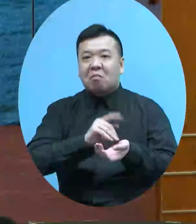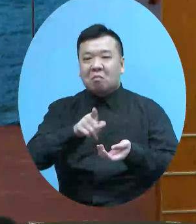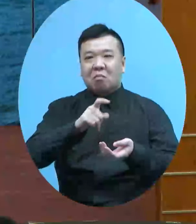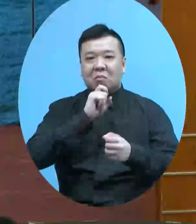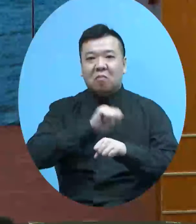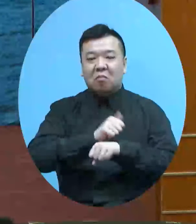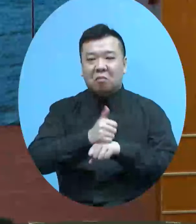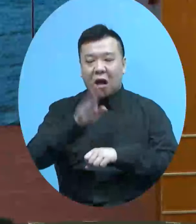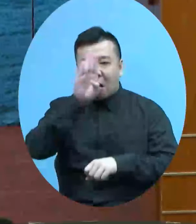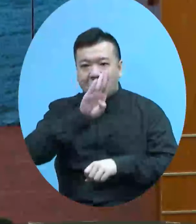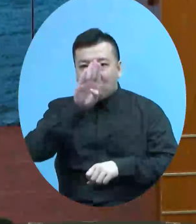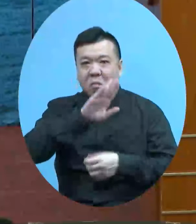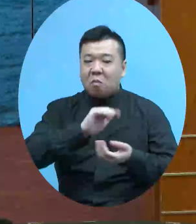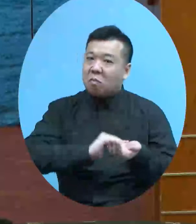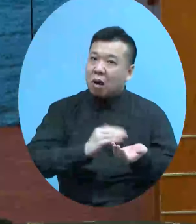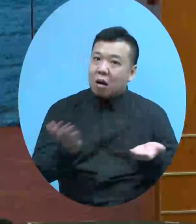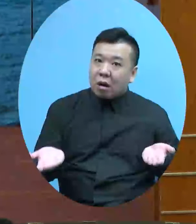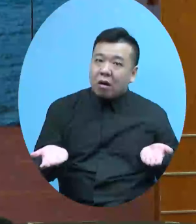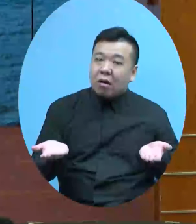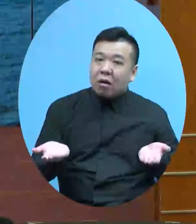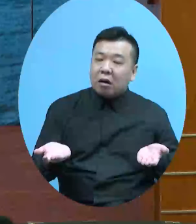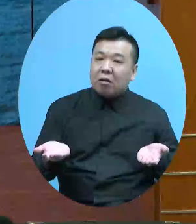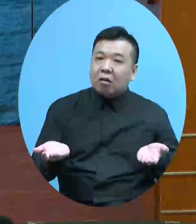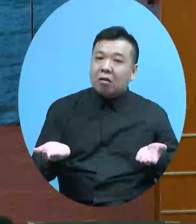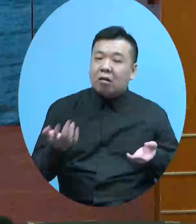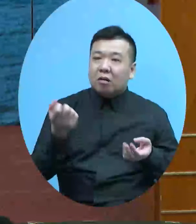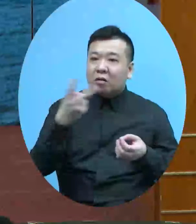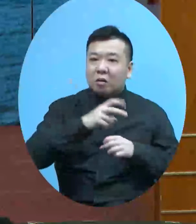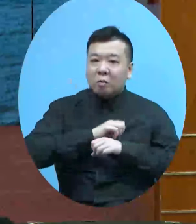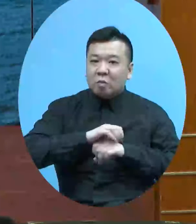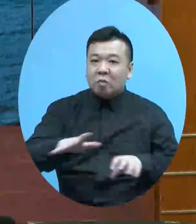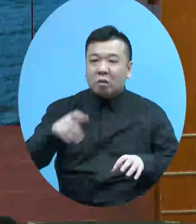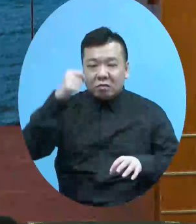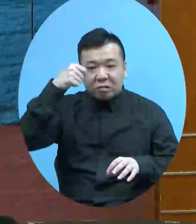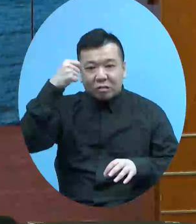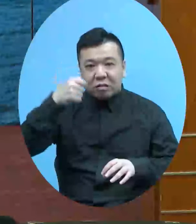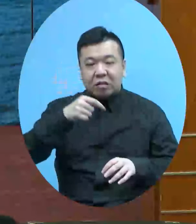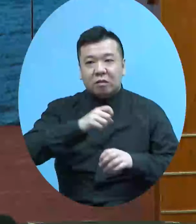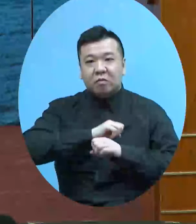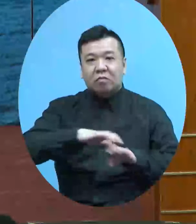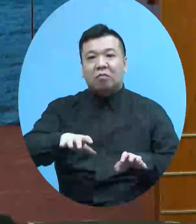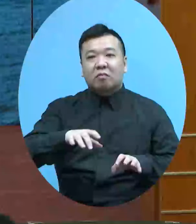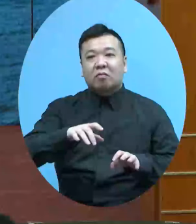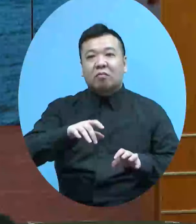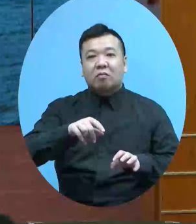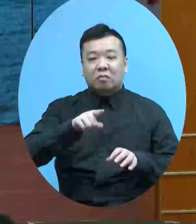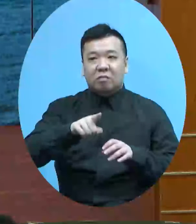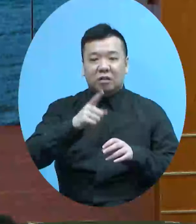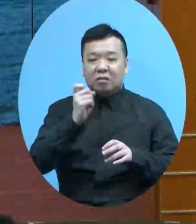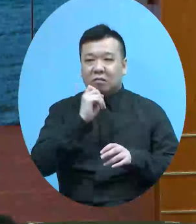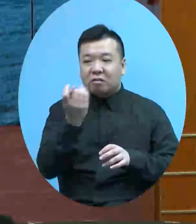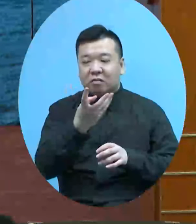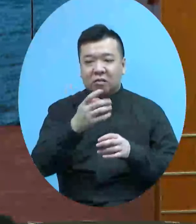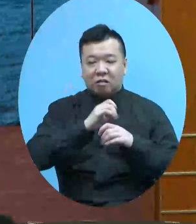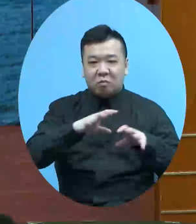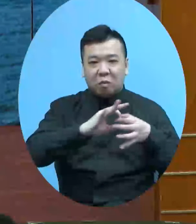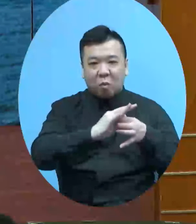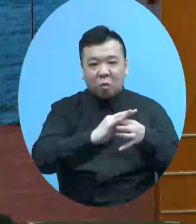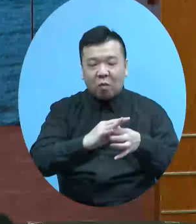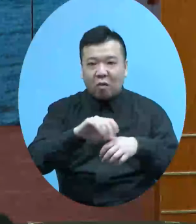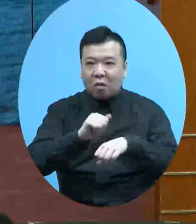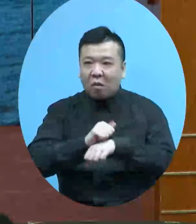都是隱形患者那再傳出去社區造成一個就是不知道多少條隱形傳播鏈那個